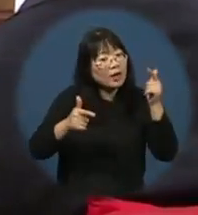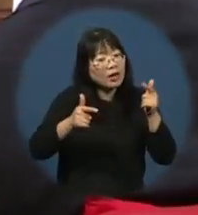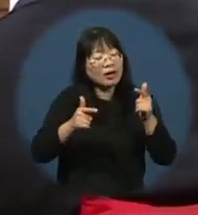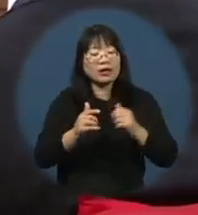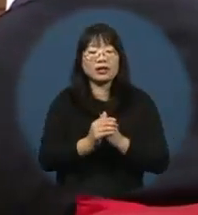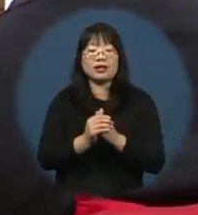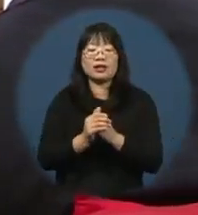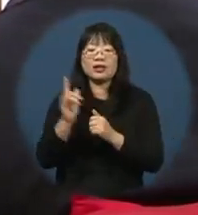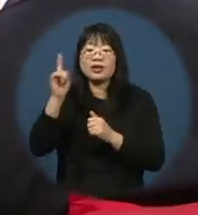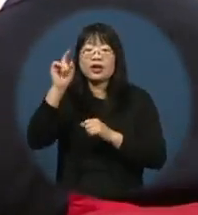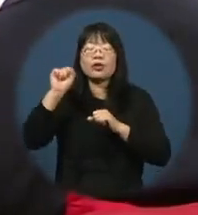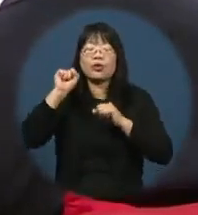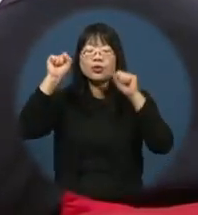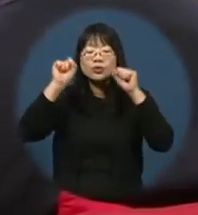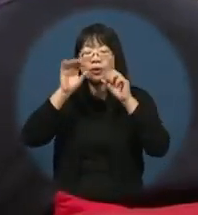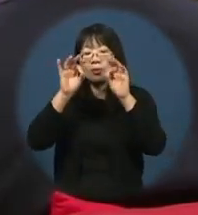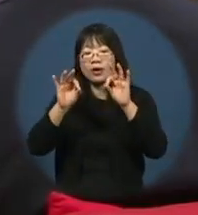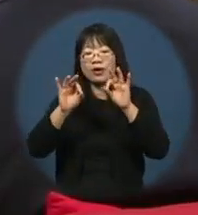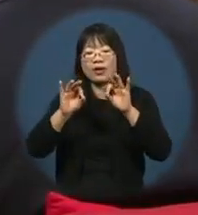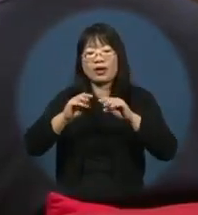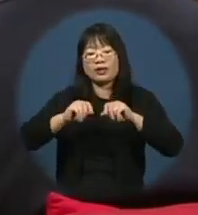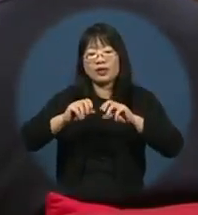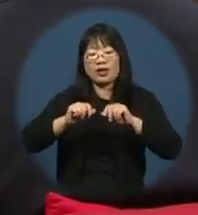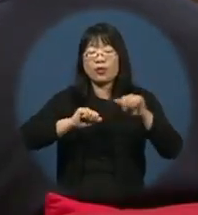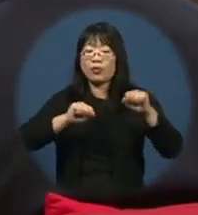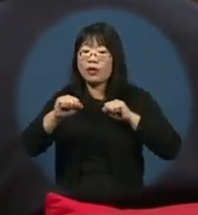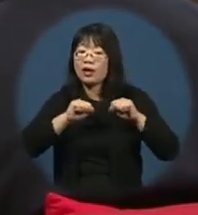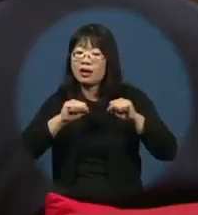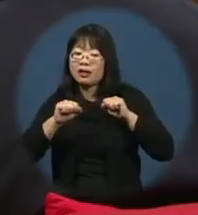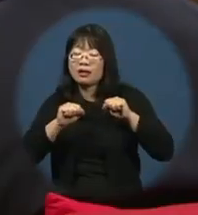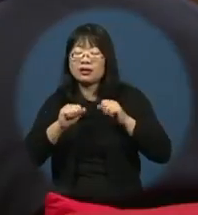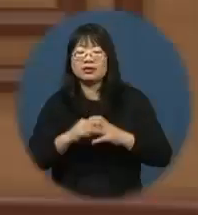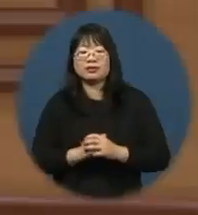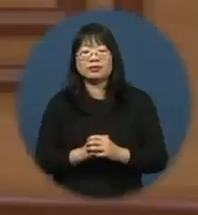대기의 운동은 주로 그 대류 활동,